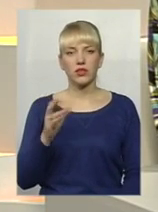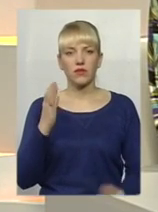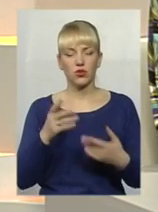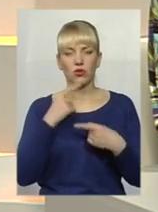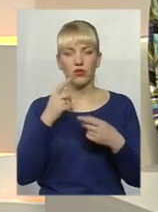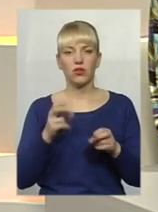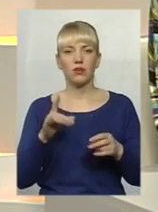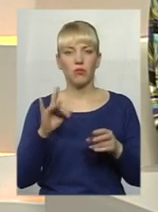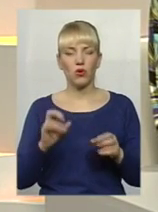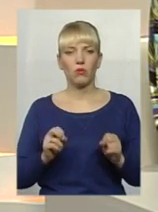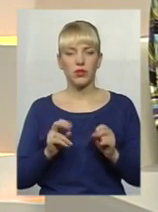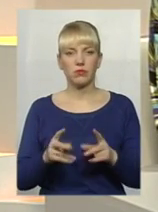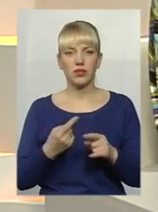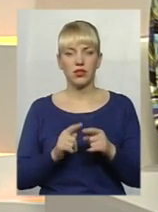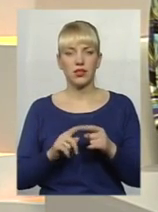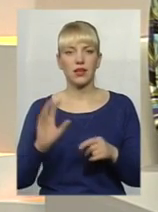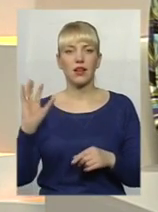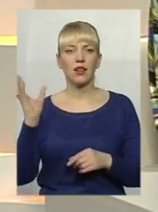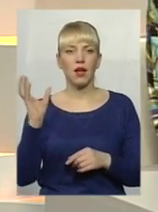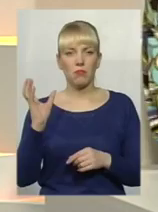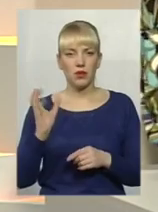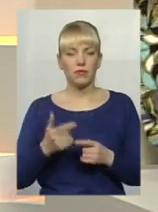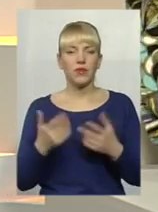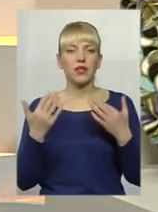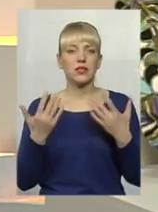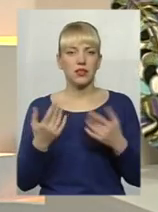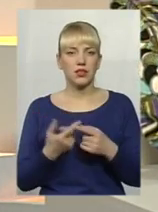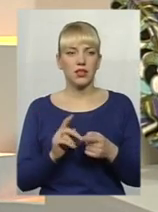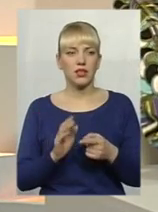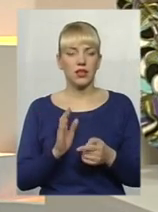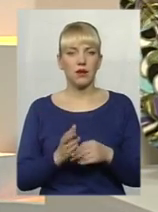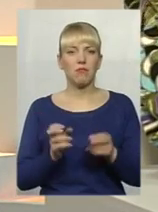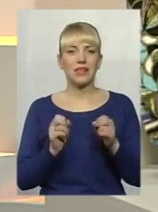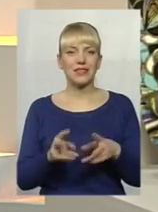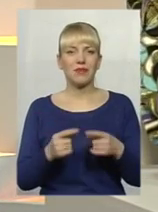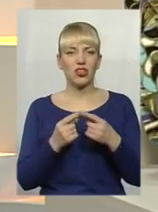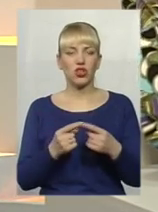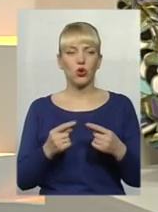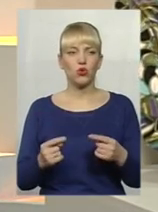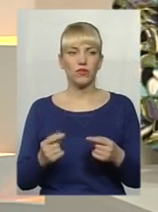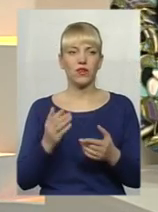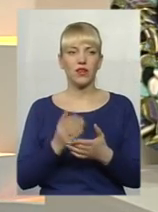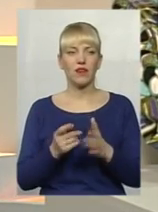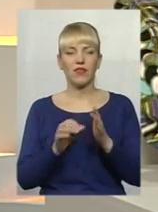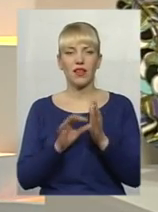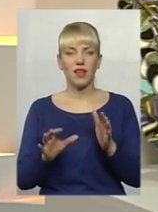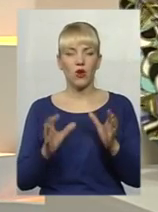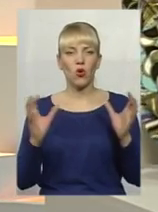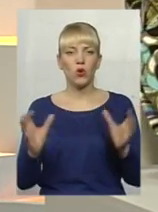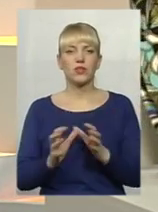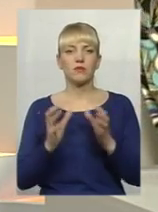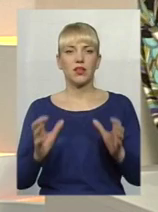безпечність оцих ламп, скільки небезпечних речовин міститься у тій